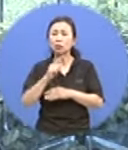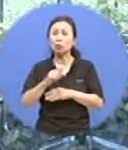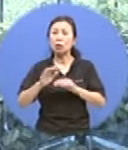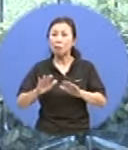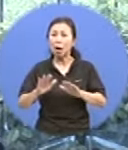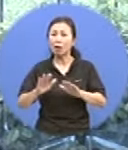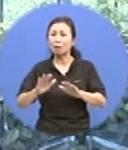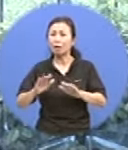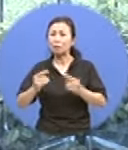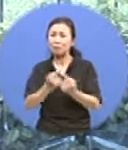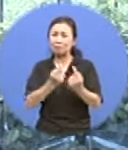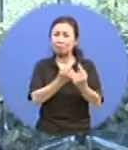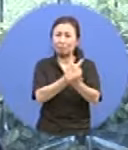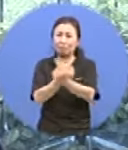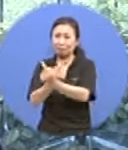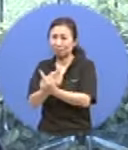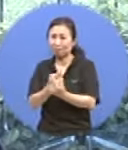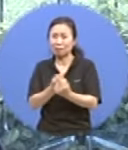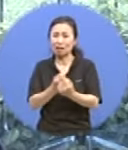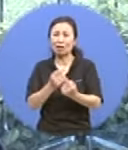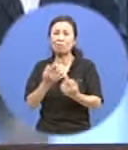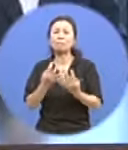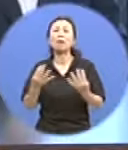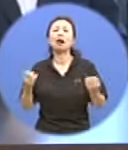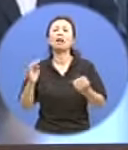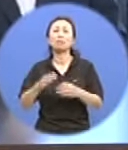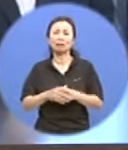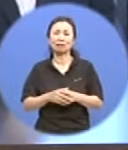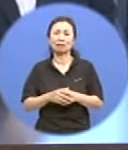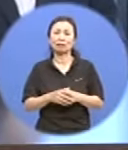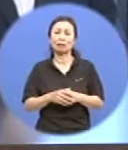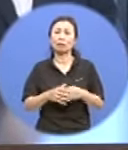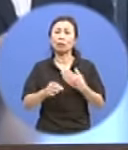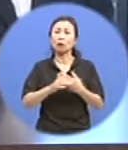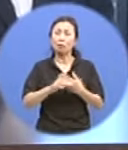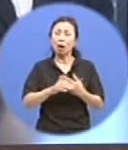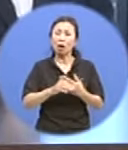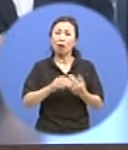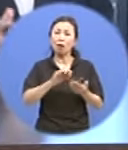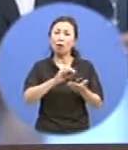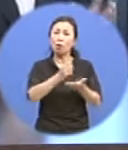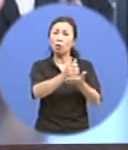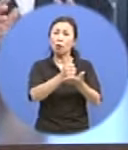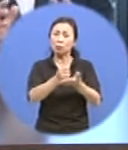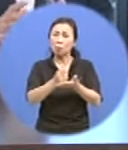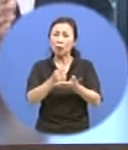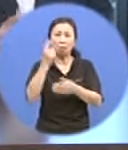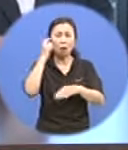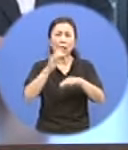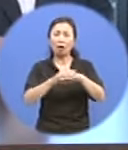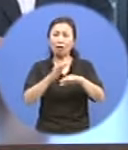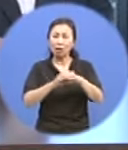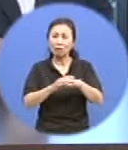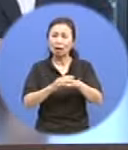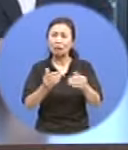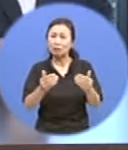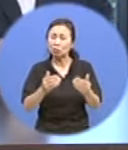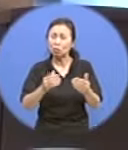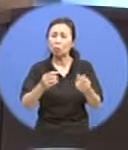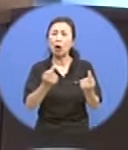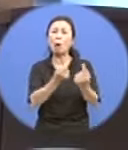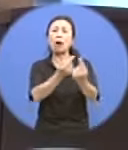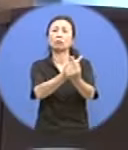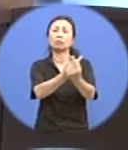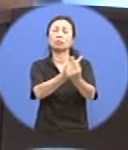から、消費者生活者の意識の変化、環境の変化、もちろん経済の変化、いろいろ社会の変化ありますん